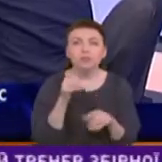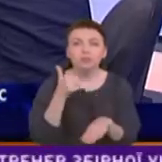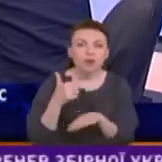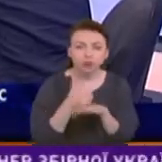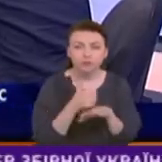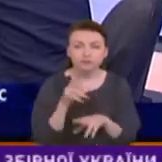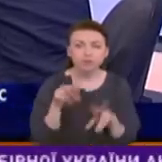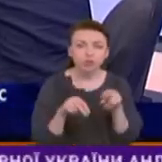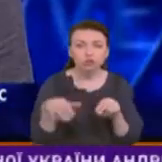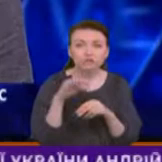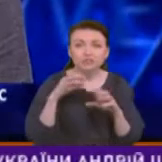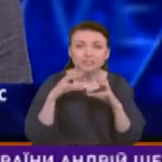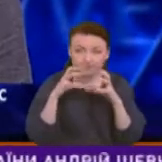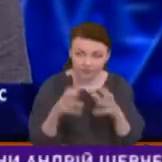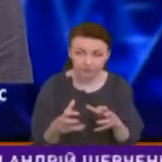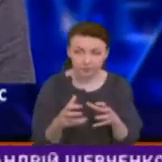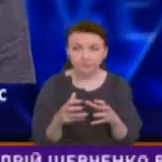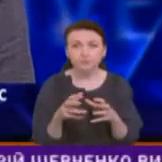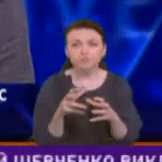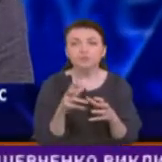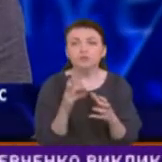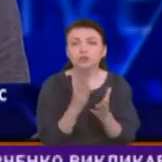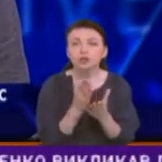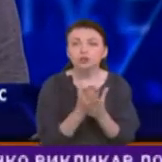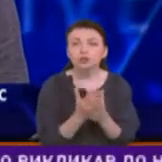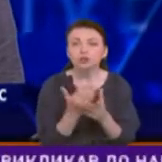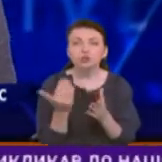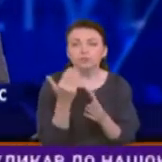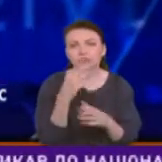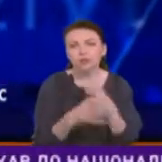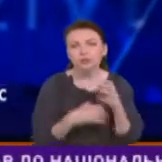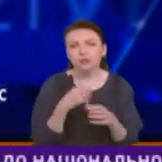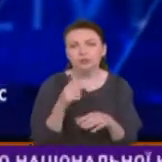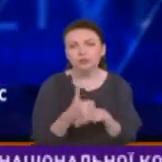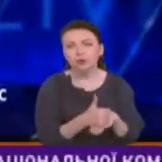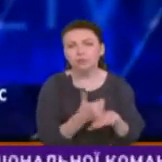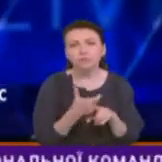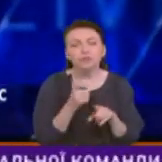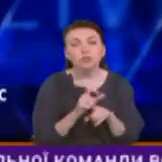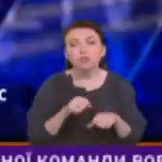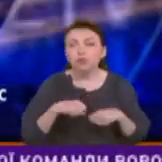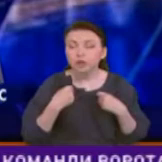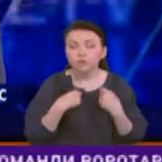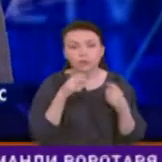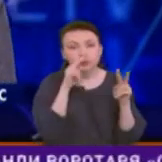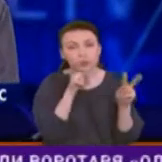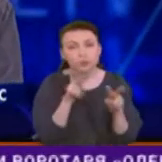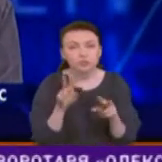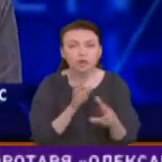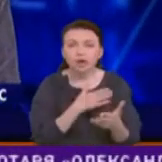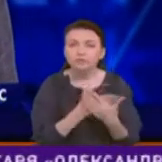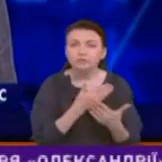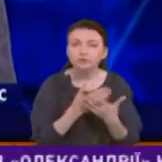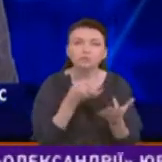межами дептихіальних церков, території дептихіальних церков, належить до юрисдикції Вселенської патріархії. І він дуже ревностно спостерігає за активністю